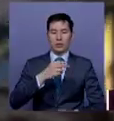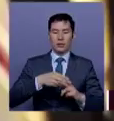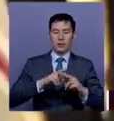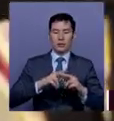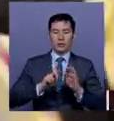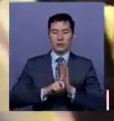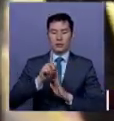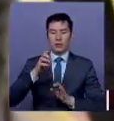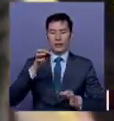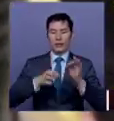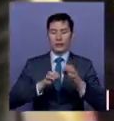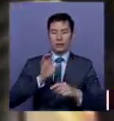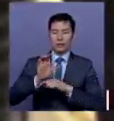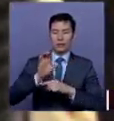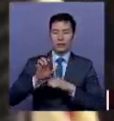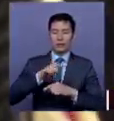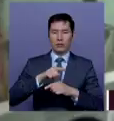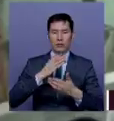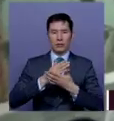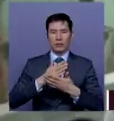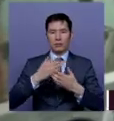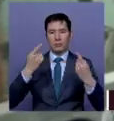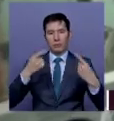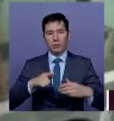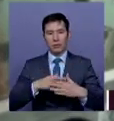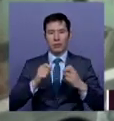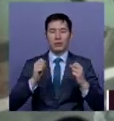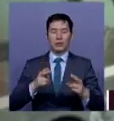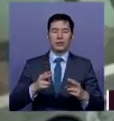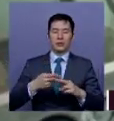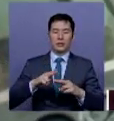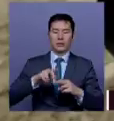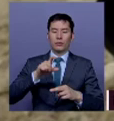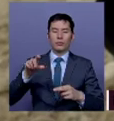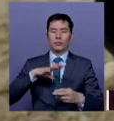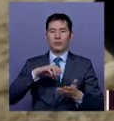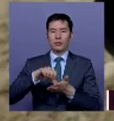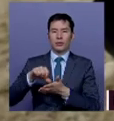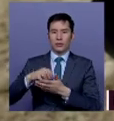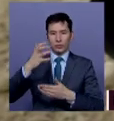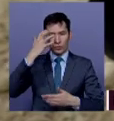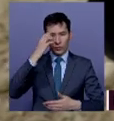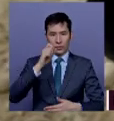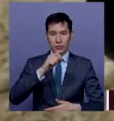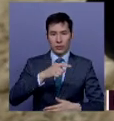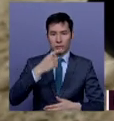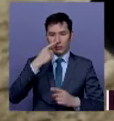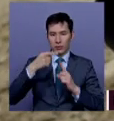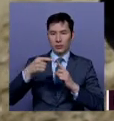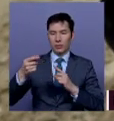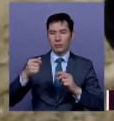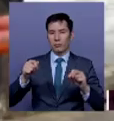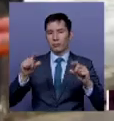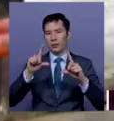режимде мұнай өндірісіне өз әсерін тигізуде. Брифингке қатысқан мамандары қаралтын бағасының жақын арада оңалуы екіталай